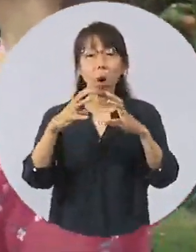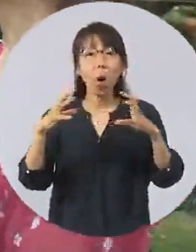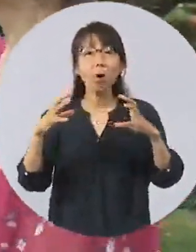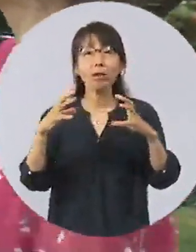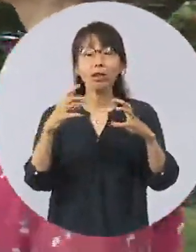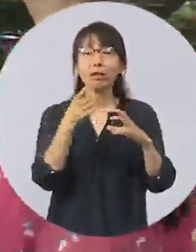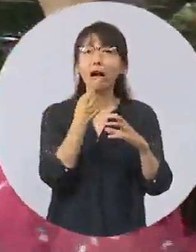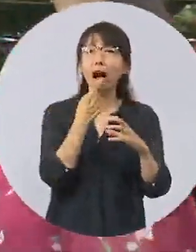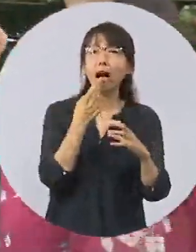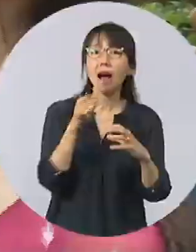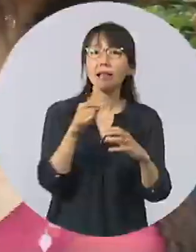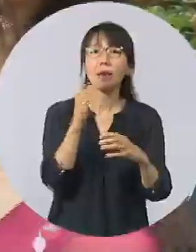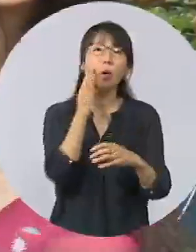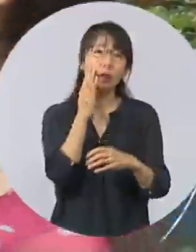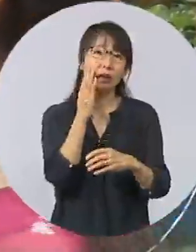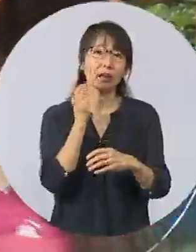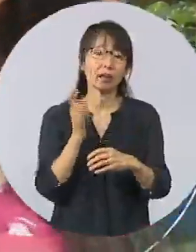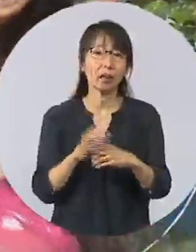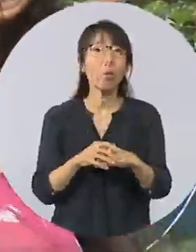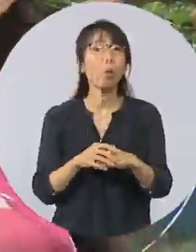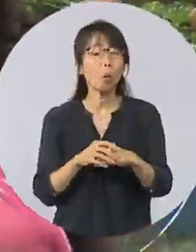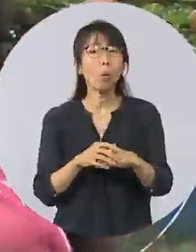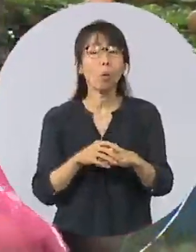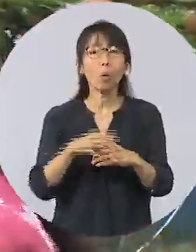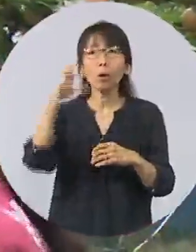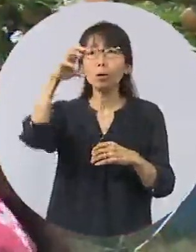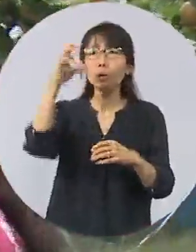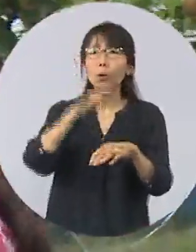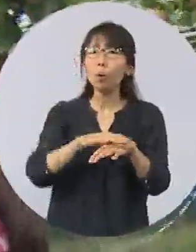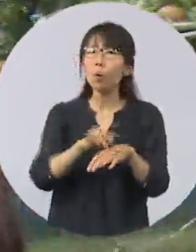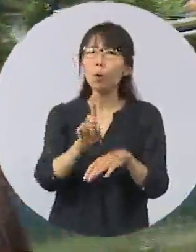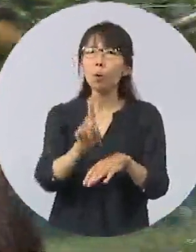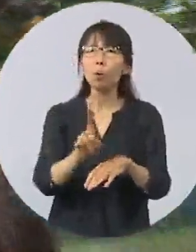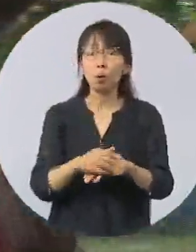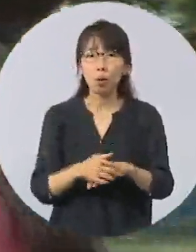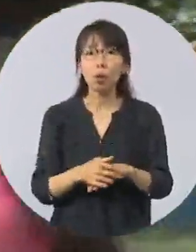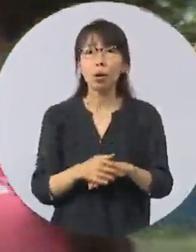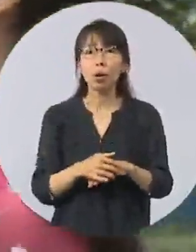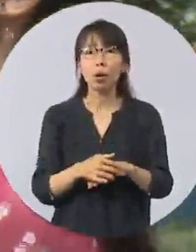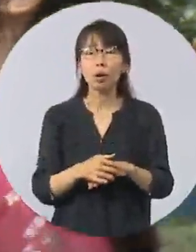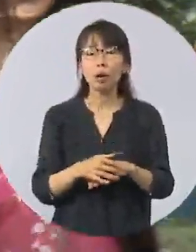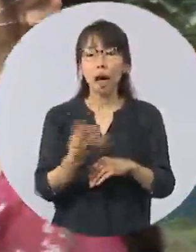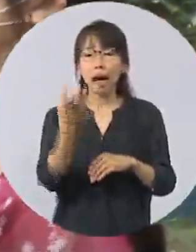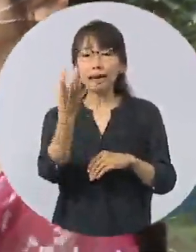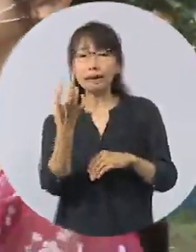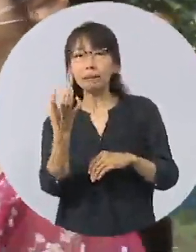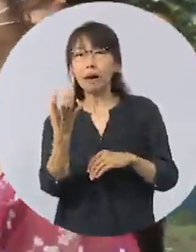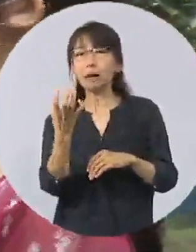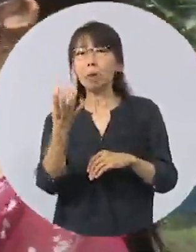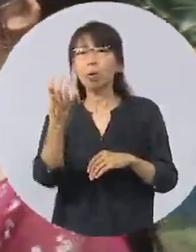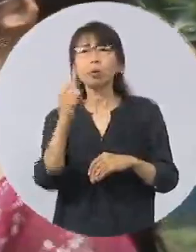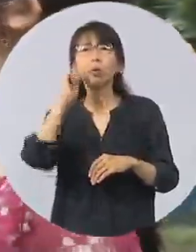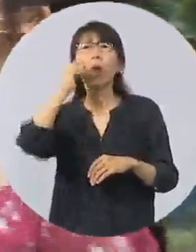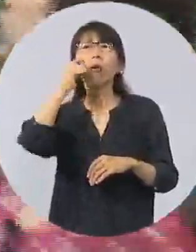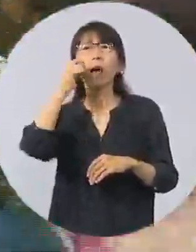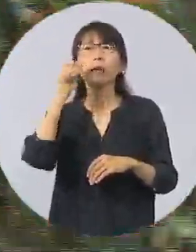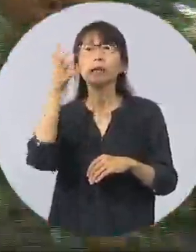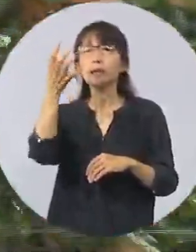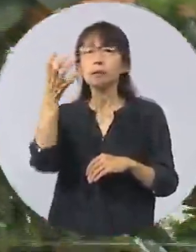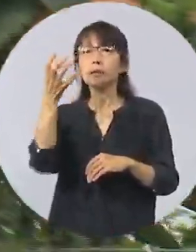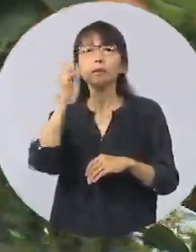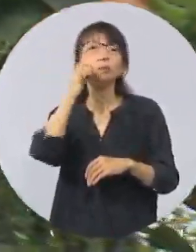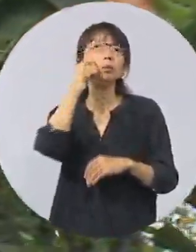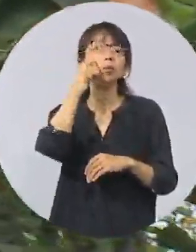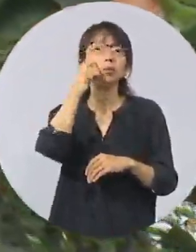いんですよ。 もうどうやってもげるんですか。 梨っていうのはね、はい、基本的に引っ張っても取れないんですよ。まあ、これで言うと、はい、引っ張っても取れない